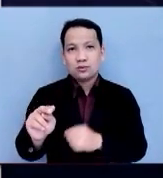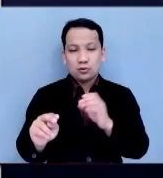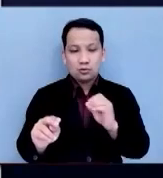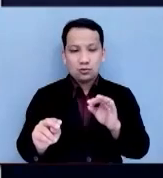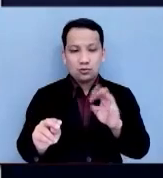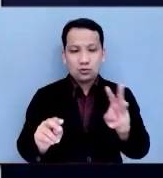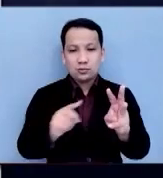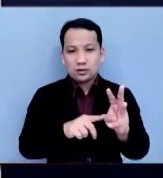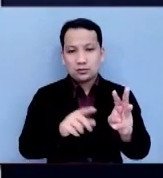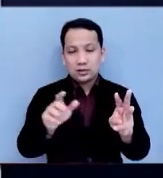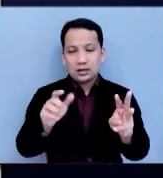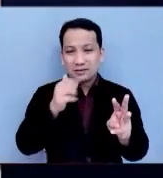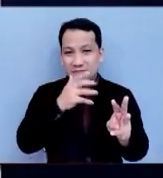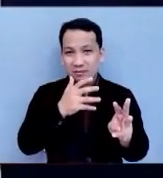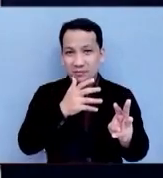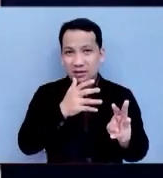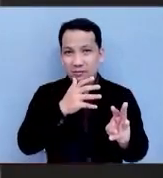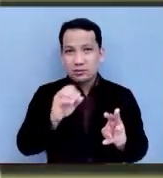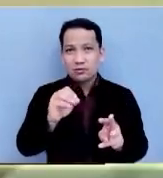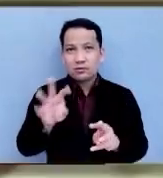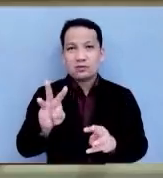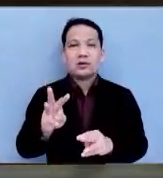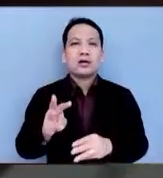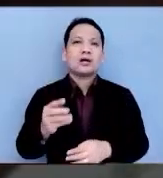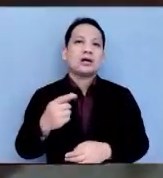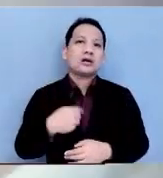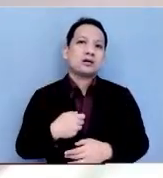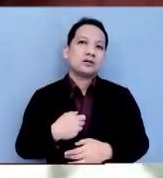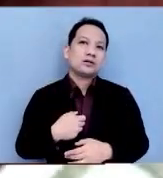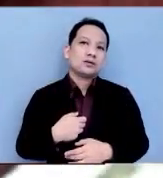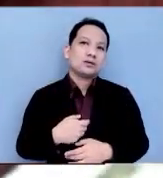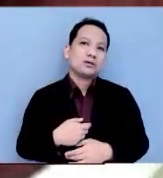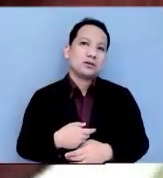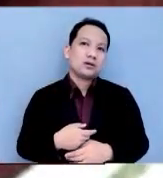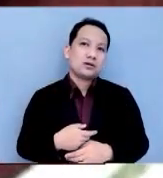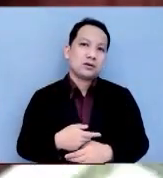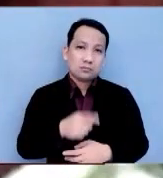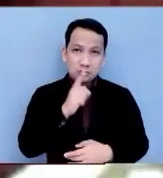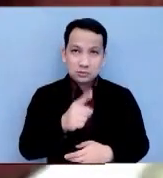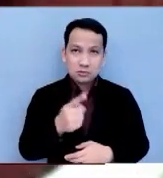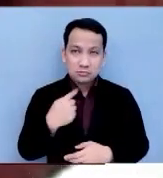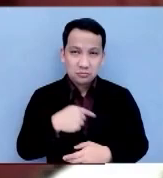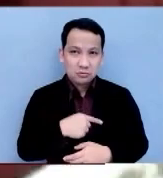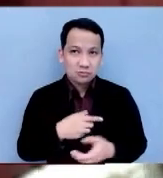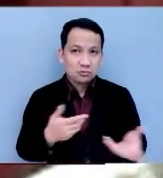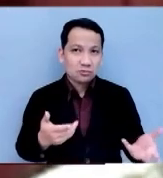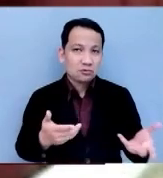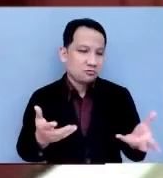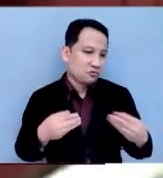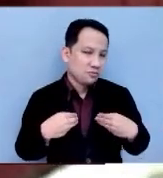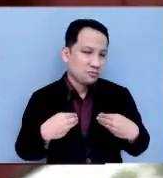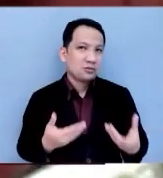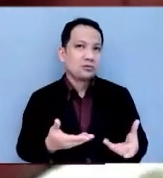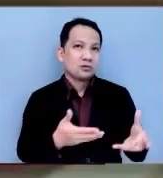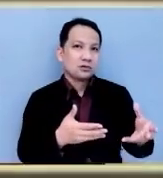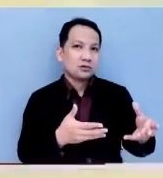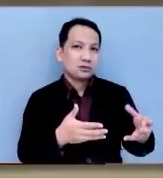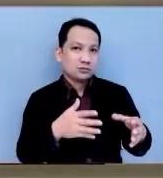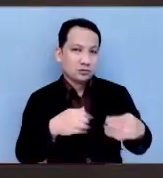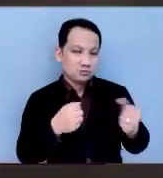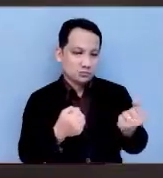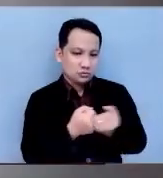ang kanyang ina. Kung totoo lang talagang sumama pa ang loob mo. Pero walang magagawa eh, kaya kailangan suportahan